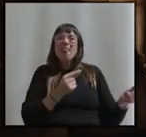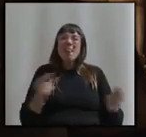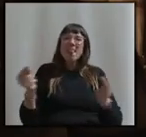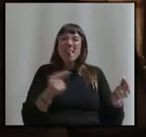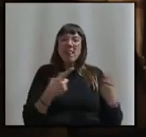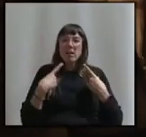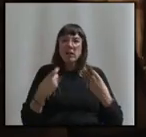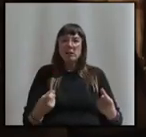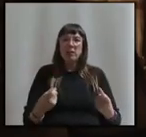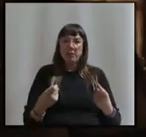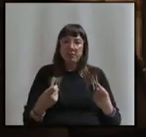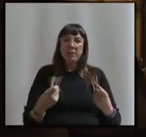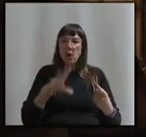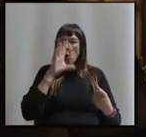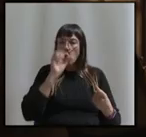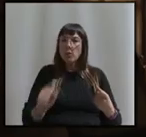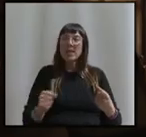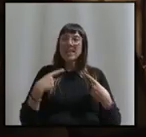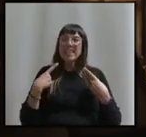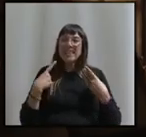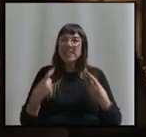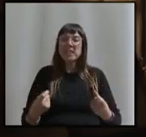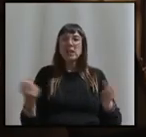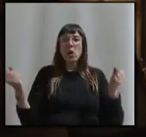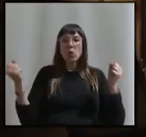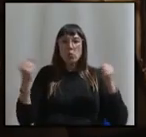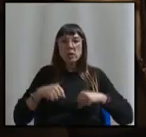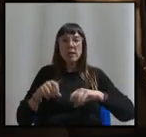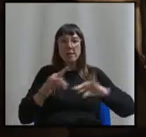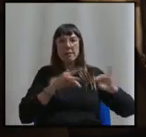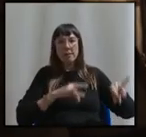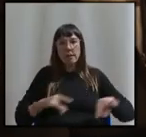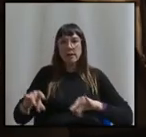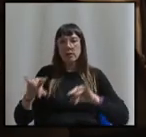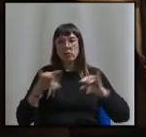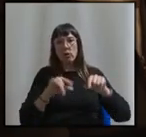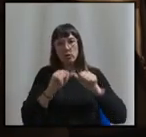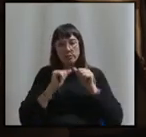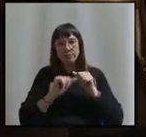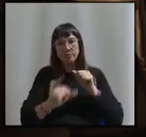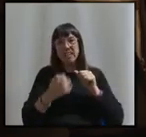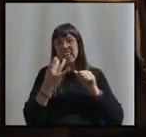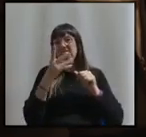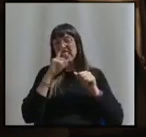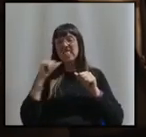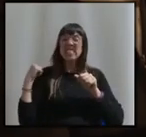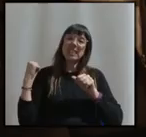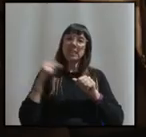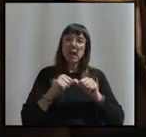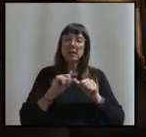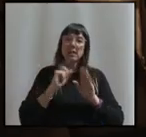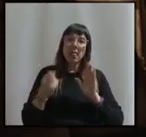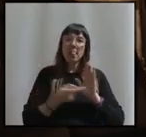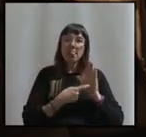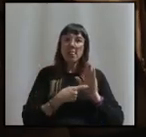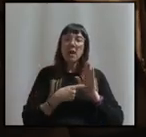governs de torn no buscar el diàleg ni el consens amb el territori és el que avui en dia i després de gairebé 15 anys d'haver aprovat la llei de les